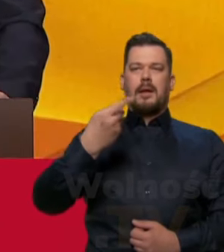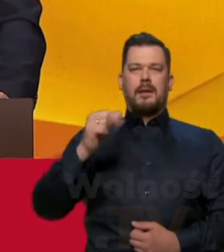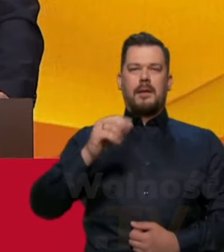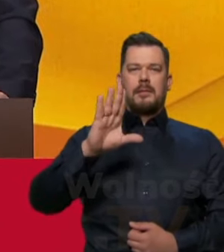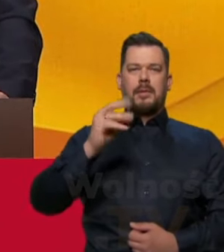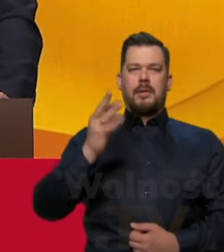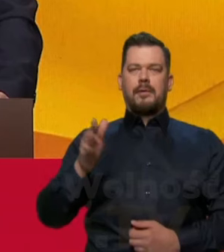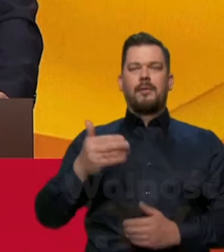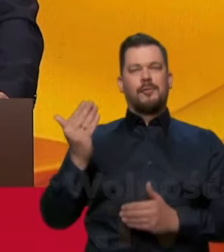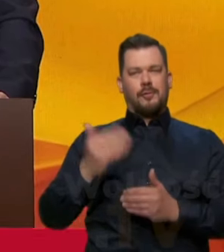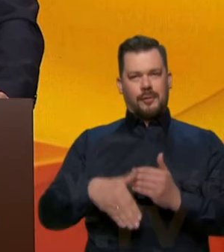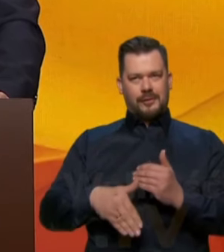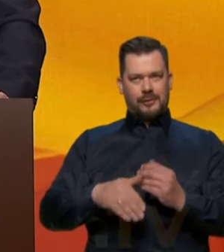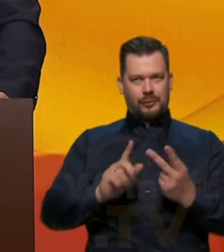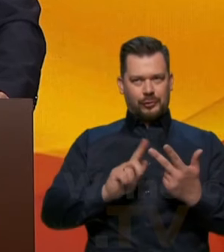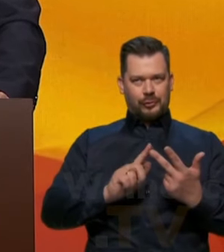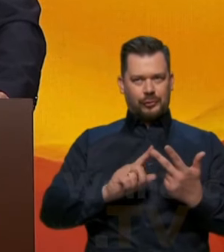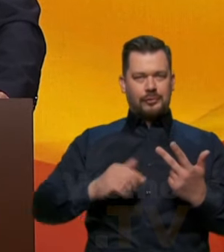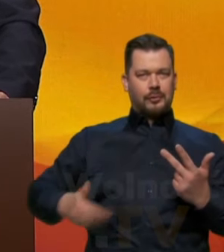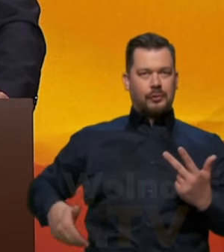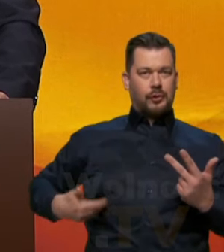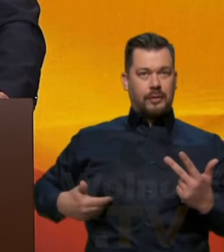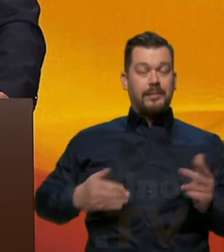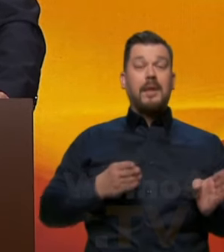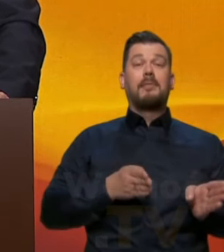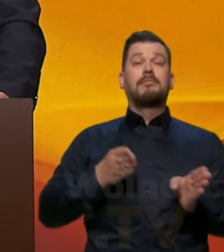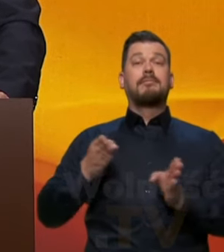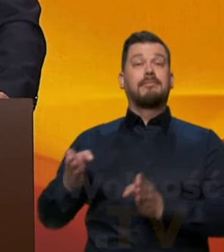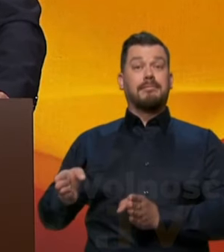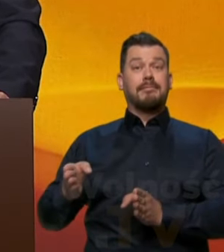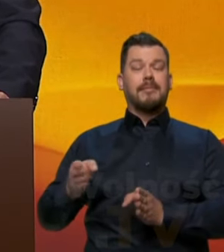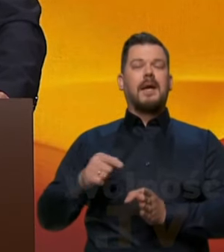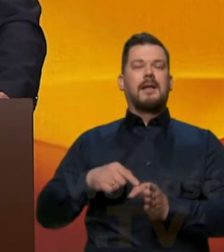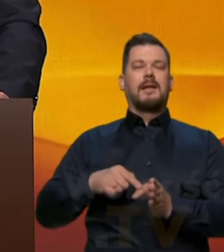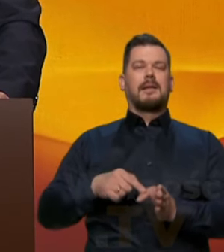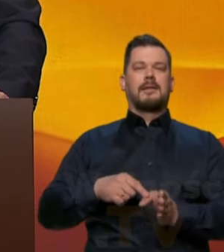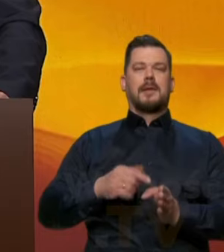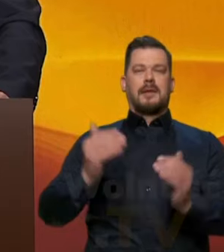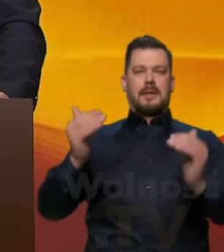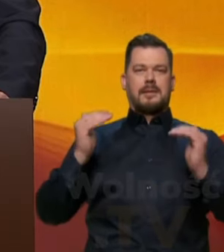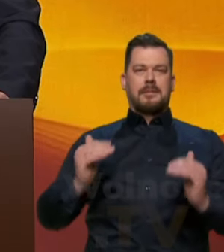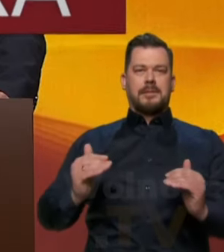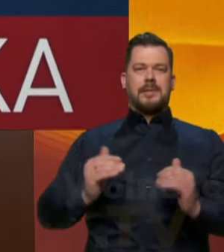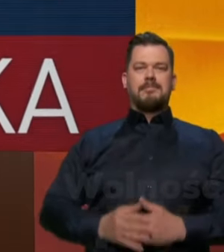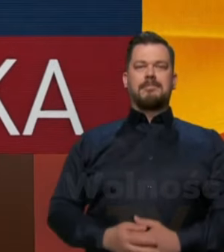tę kategorię, czyli kategorię zdrowie, a to oznacza, że przed nami kolejna.